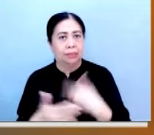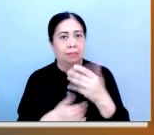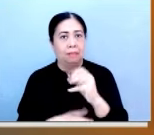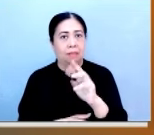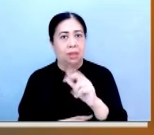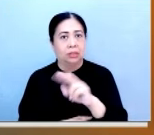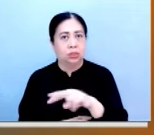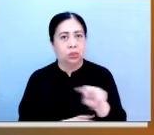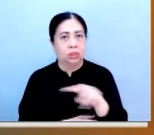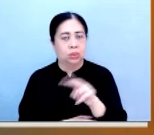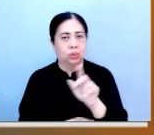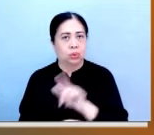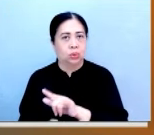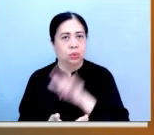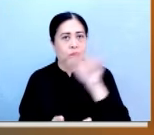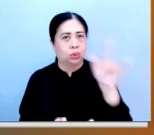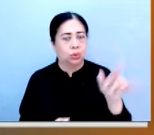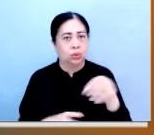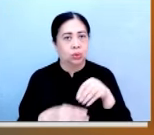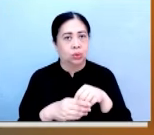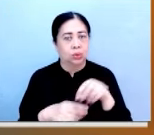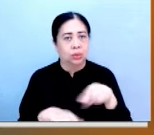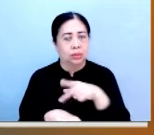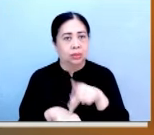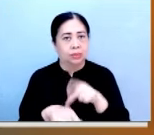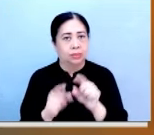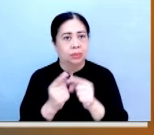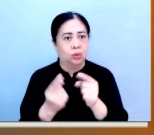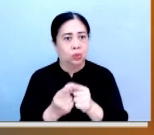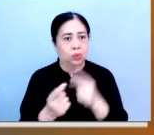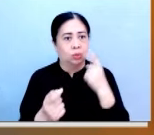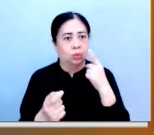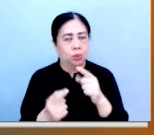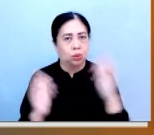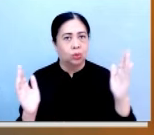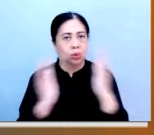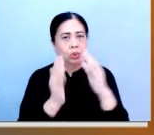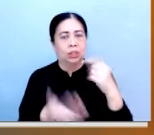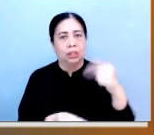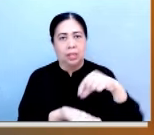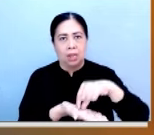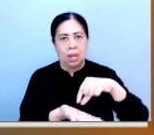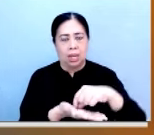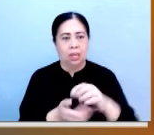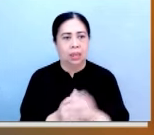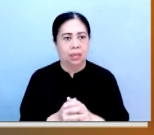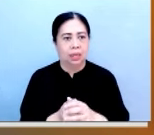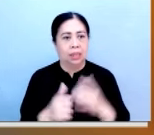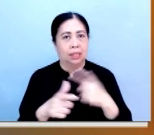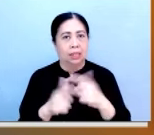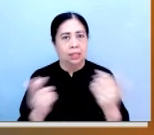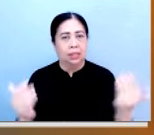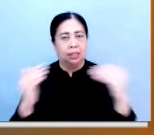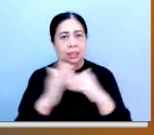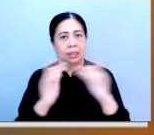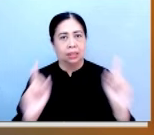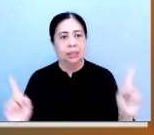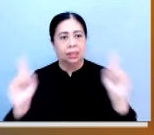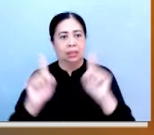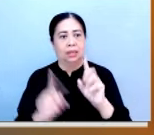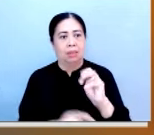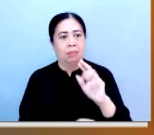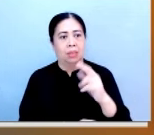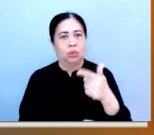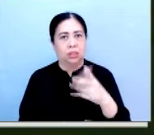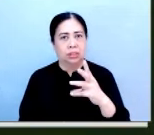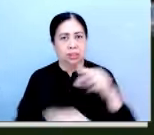22, dadayo sa Basra International Stadium ang Koponan para harapin ng Iraq. Mag-rematch naman sila sa March 26, dito naman sa Rizal